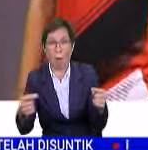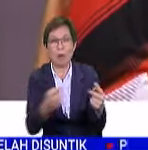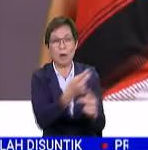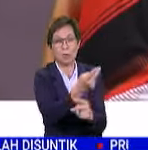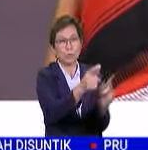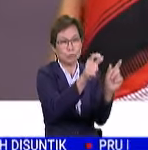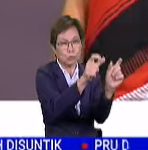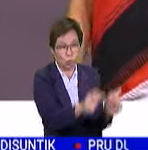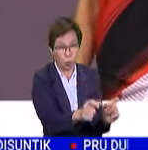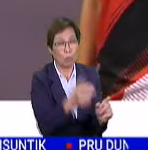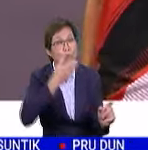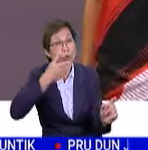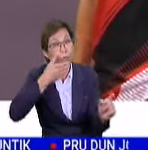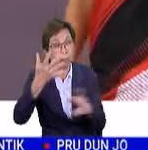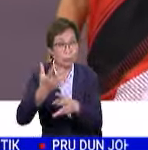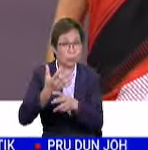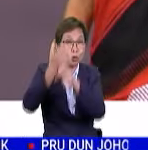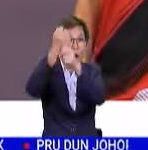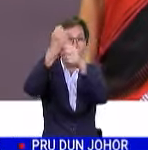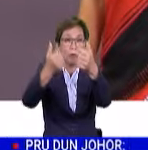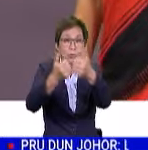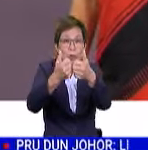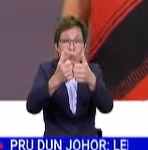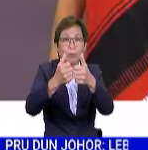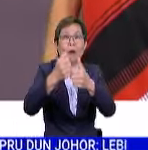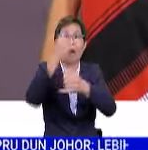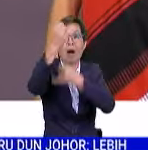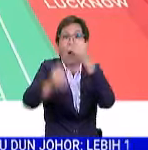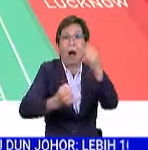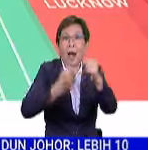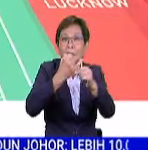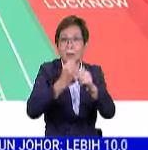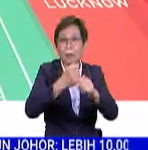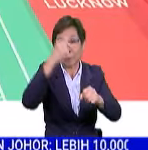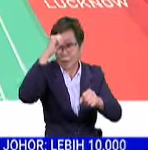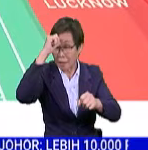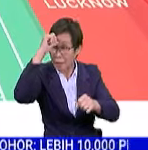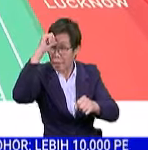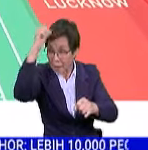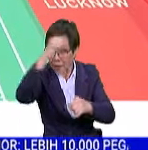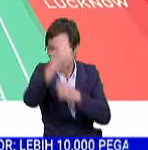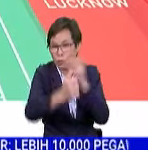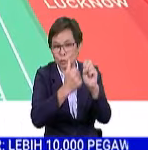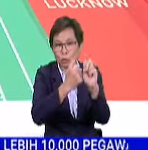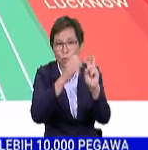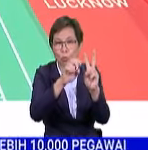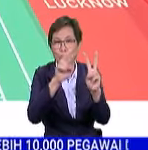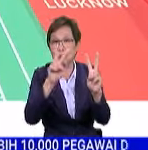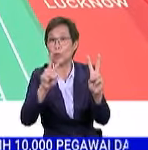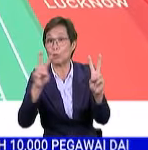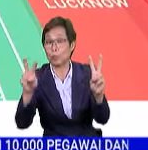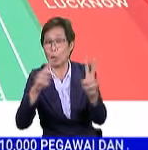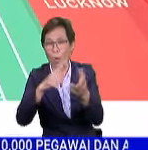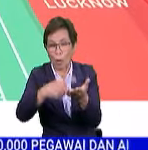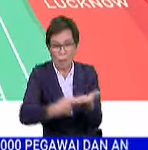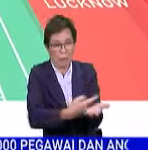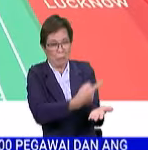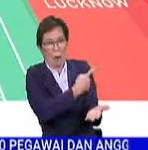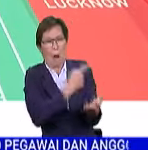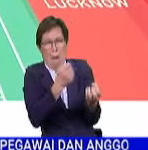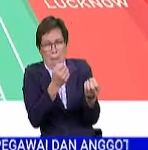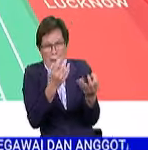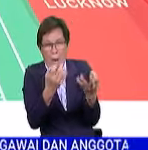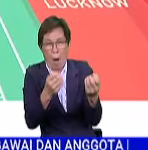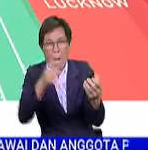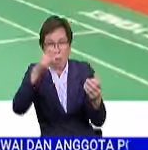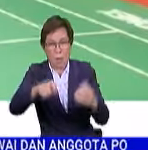muda negara itu muncul juara kejohanan antarabangsa India Seth Modi 2022 minggu lalu, namun masih banyak